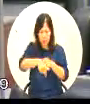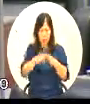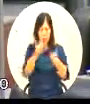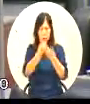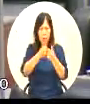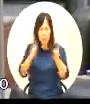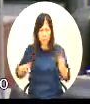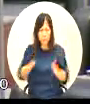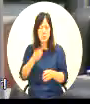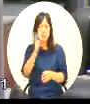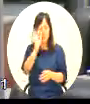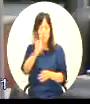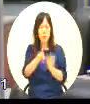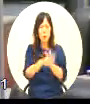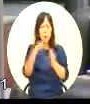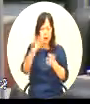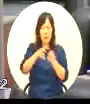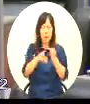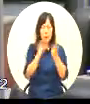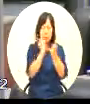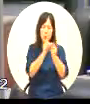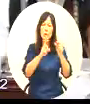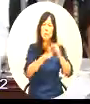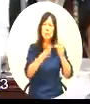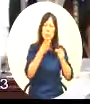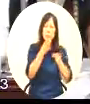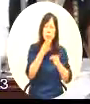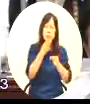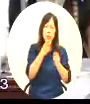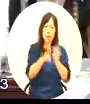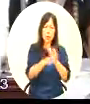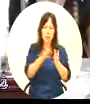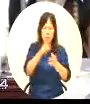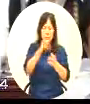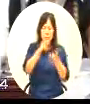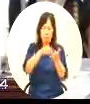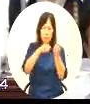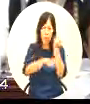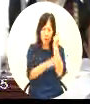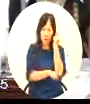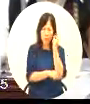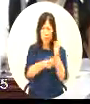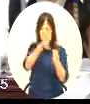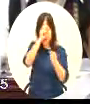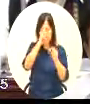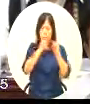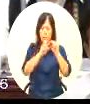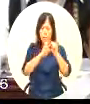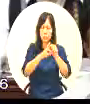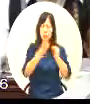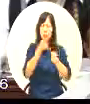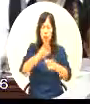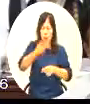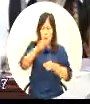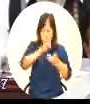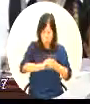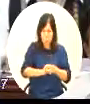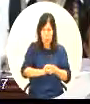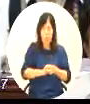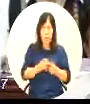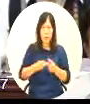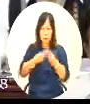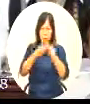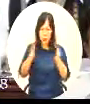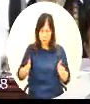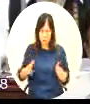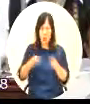是第二，这个应该还要跟中央这一部分，我们一直透过立委，然后希望中央赶快把这一部分核定下来。那另外第二阶段的部